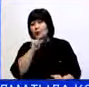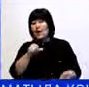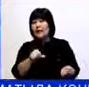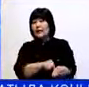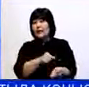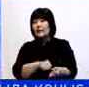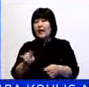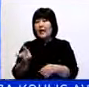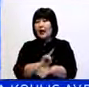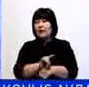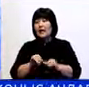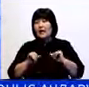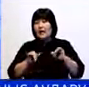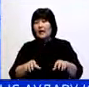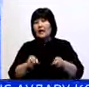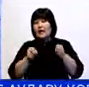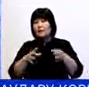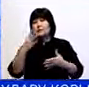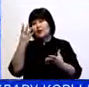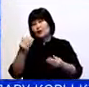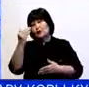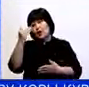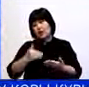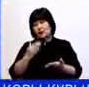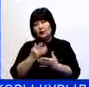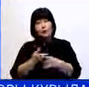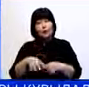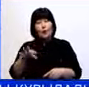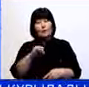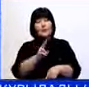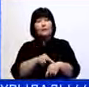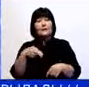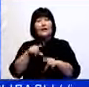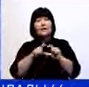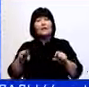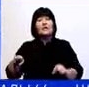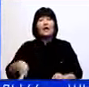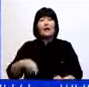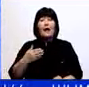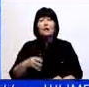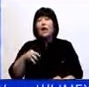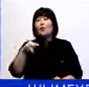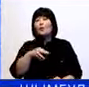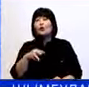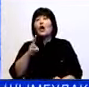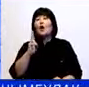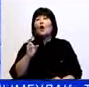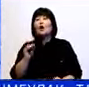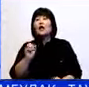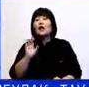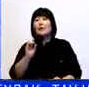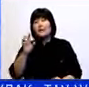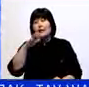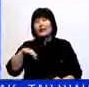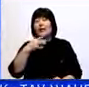мен алаяқтық қылмыстары әлі де күн тәртібінде тұр. Бұл туралы облыстық полиция департаментінің басшысы Мұхтар Қожабаев ел алдында